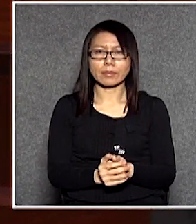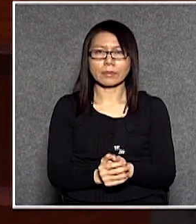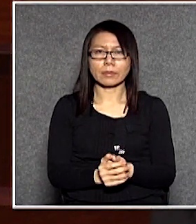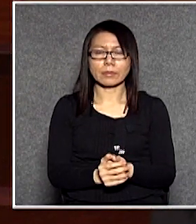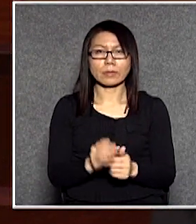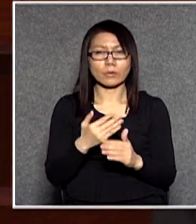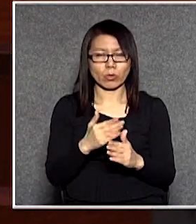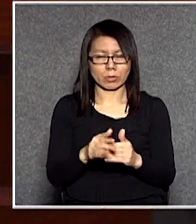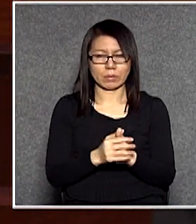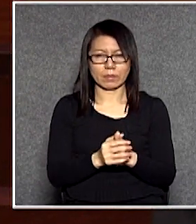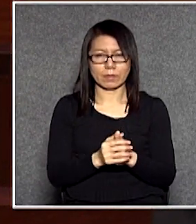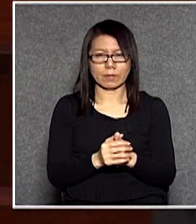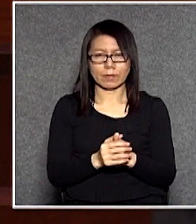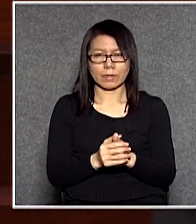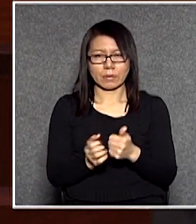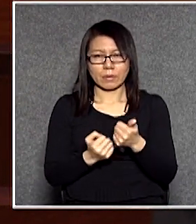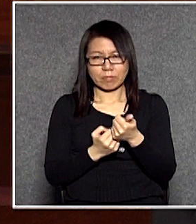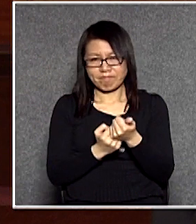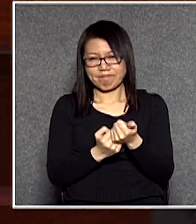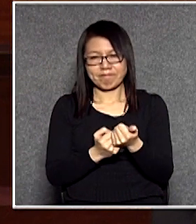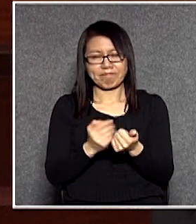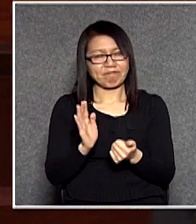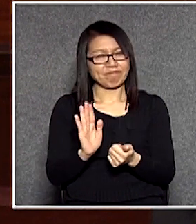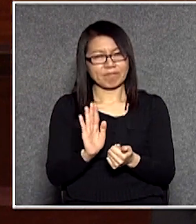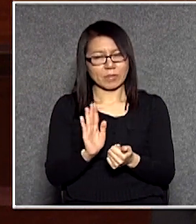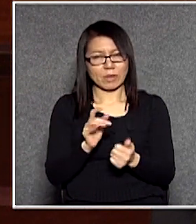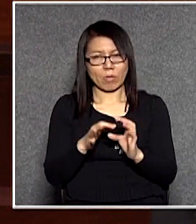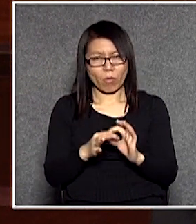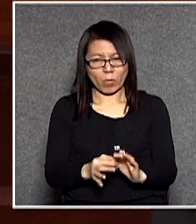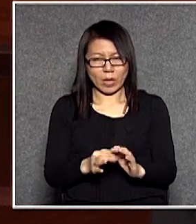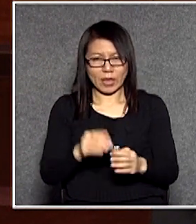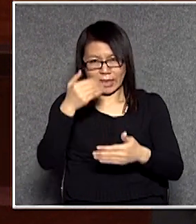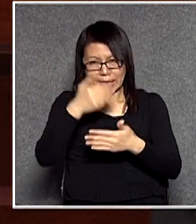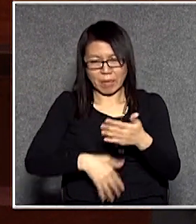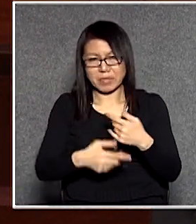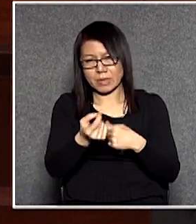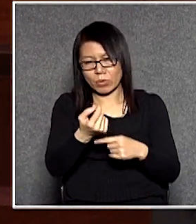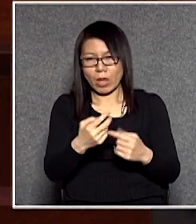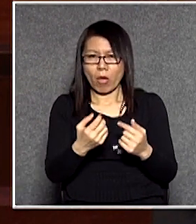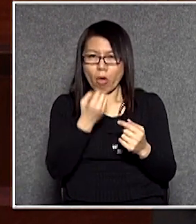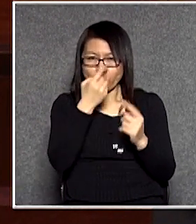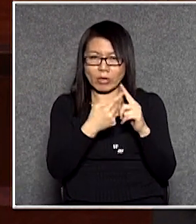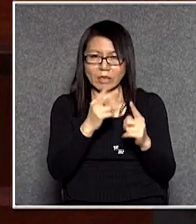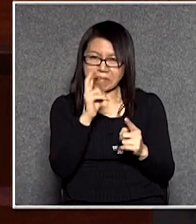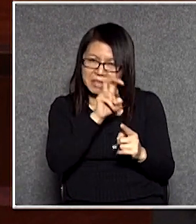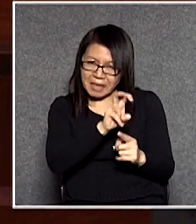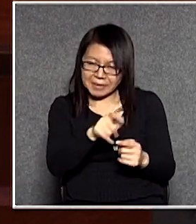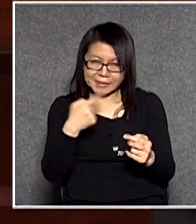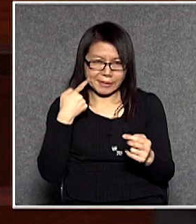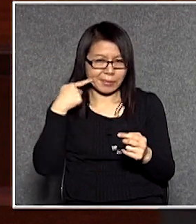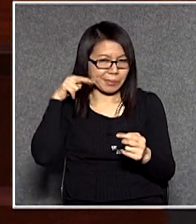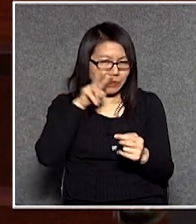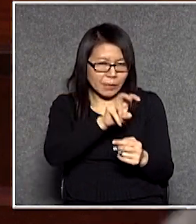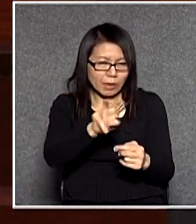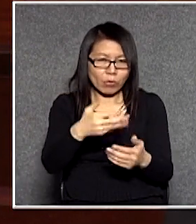所以我是不會支持任何降低透明度、削弱公眾監察議員個人利益的修訂建議的。